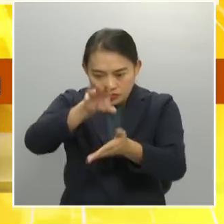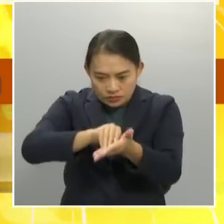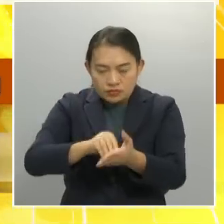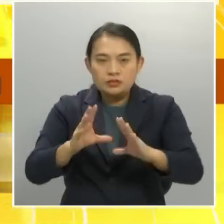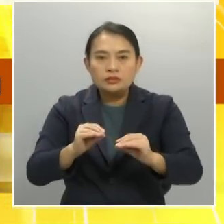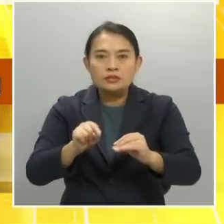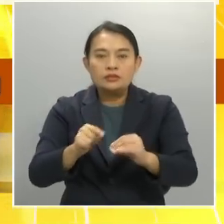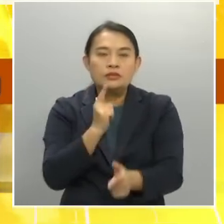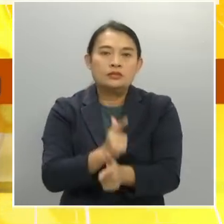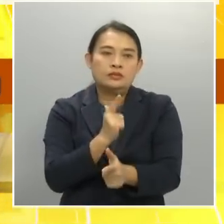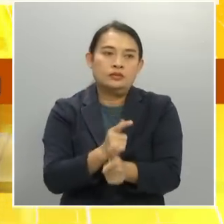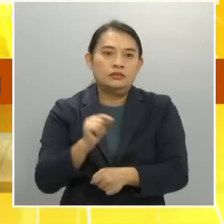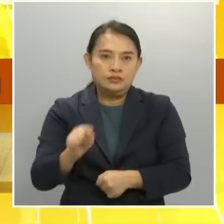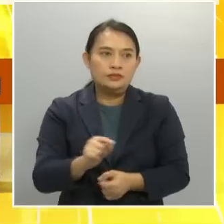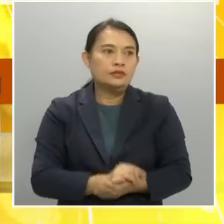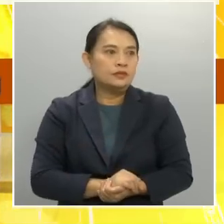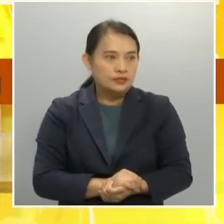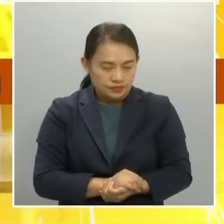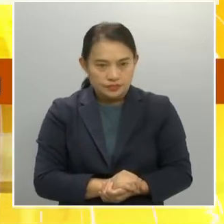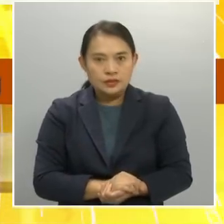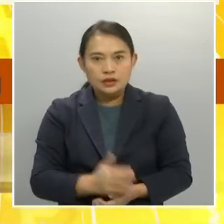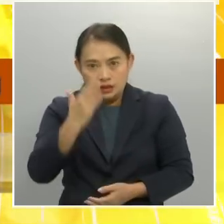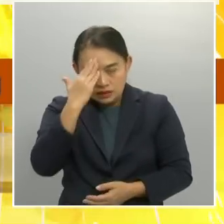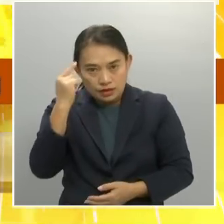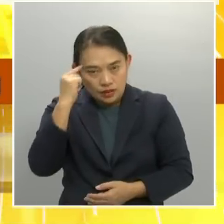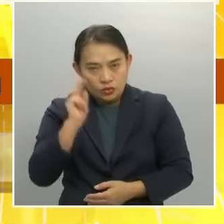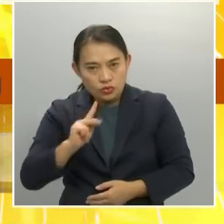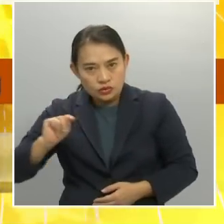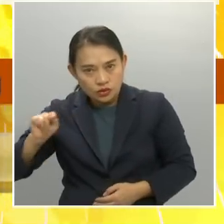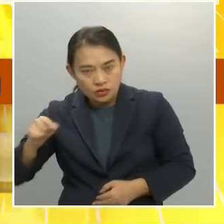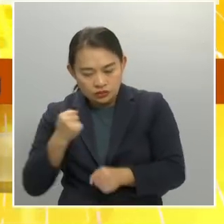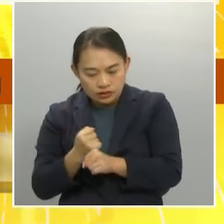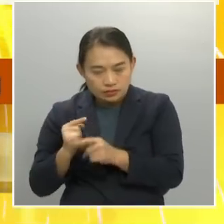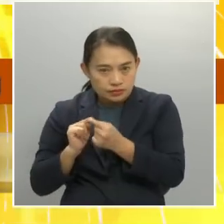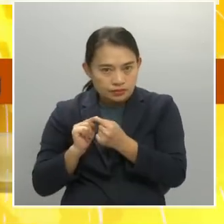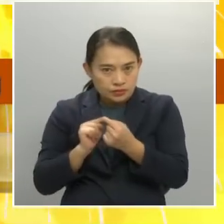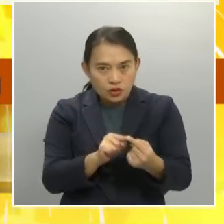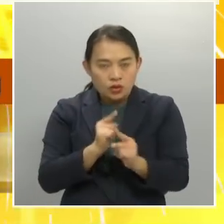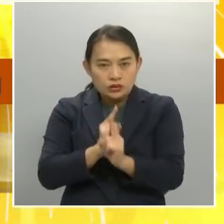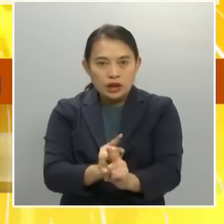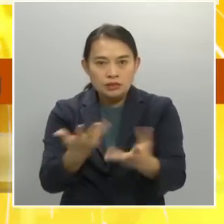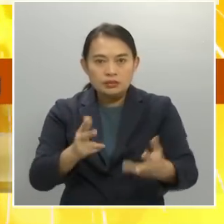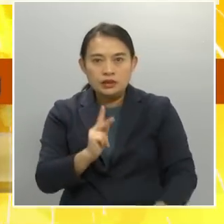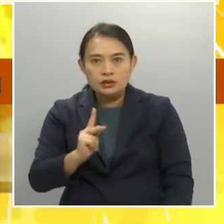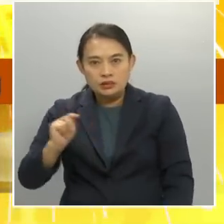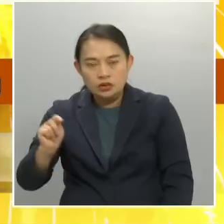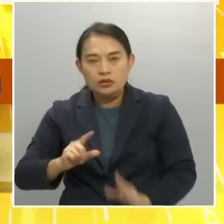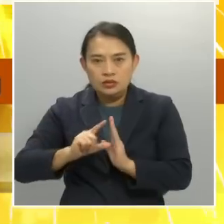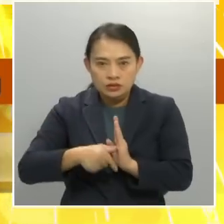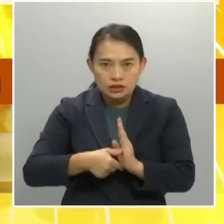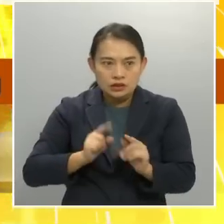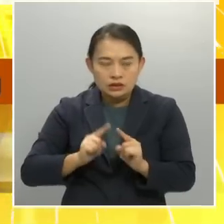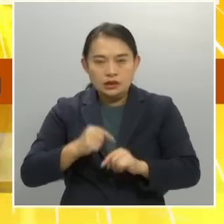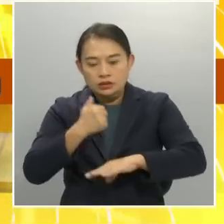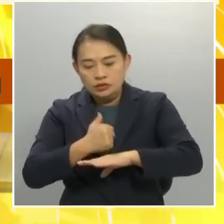จัดเรียงคือท่านบอกว่าถ้าทราบแล้วกกตไม่ดำเนินการก็ถือว่าทั้งกกตเลขากกตผอ